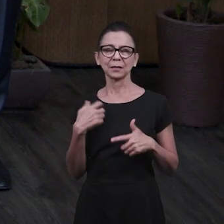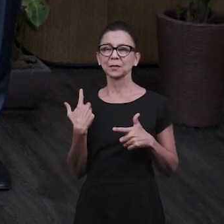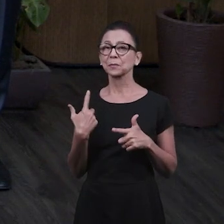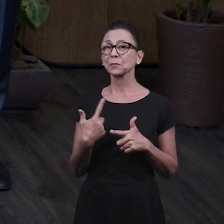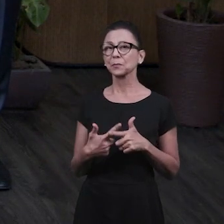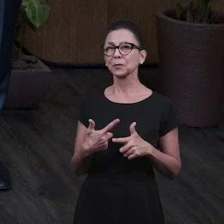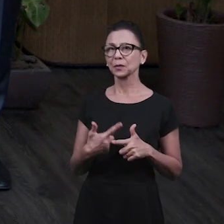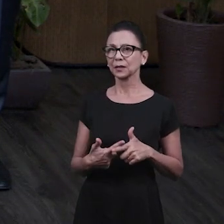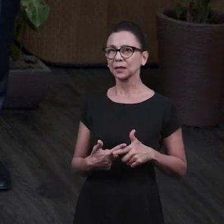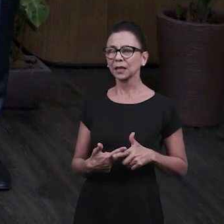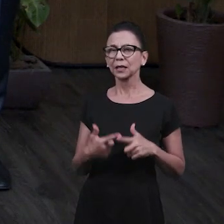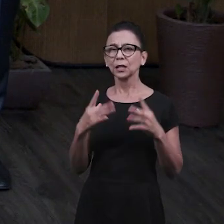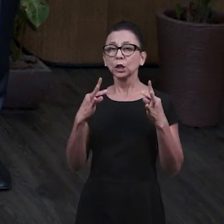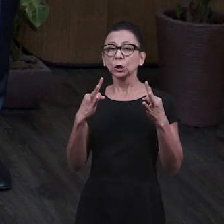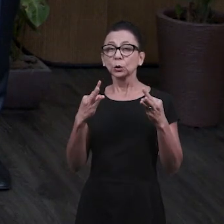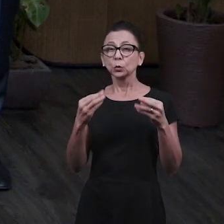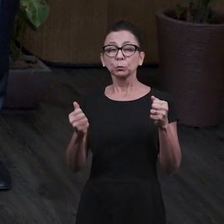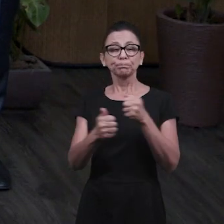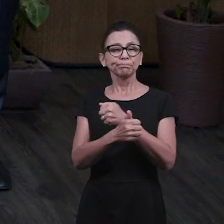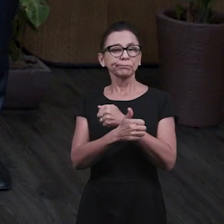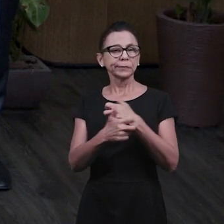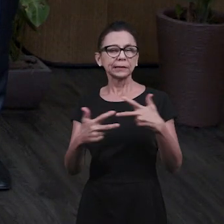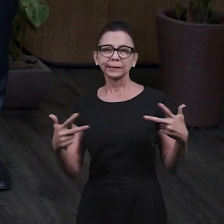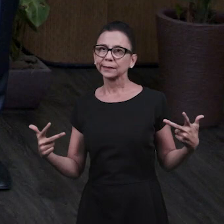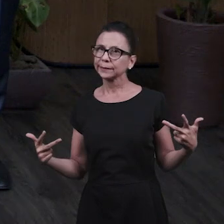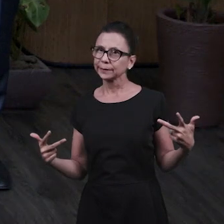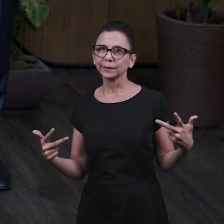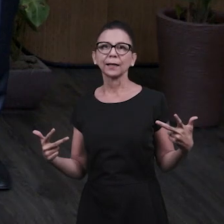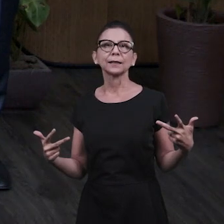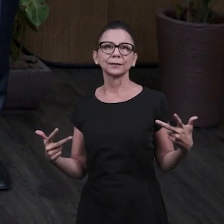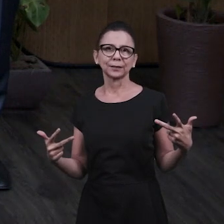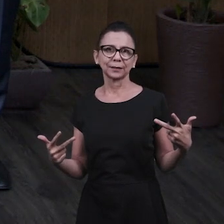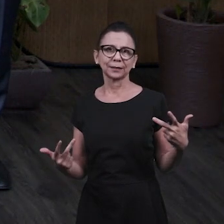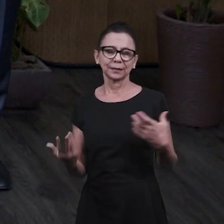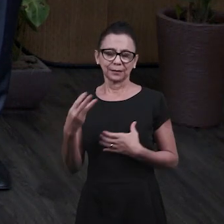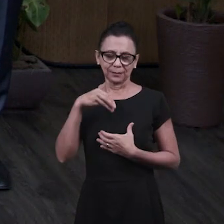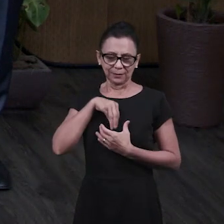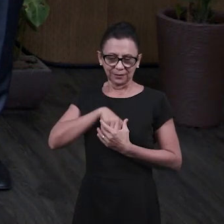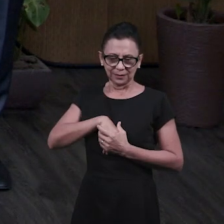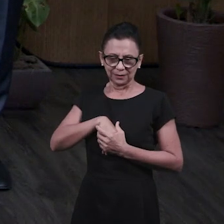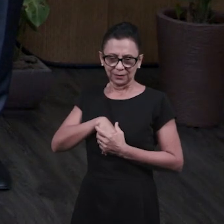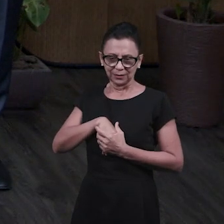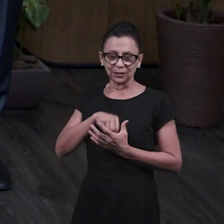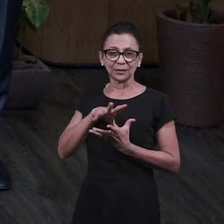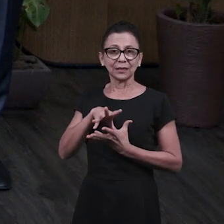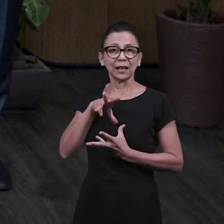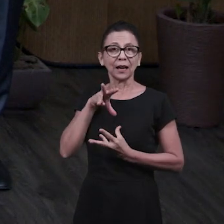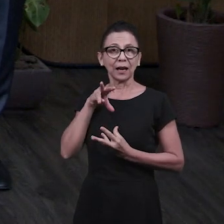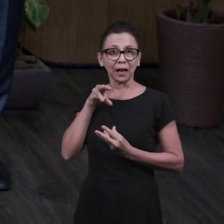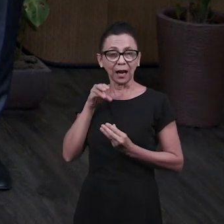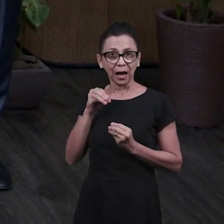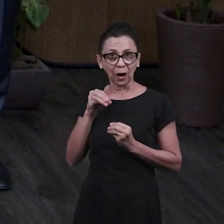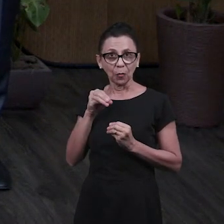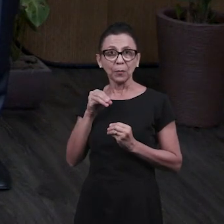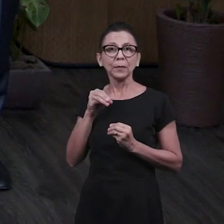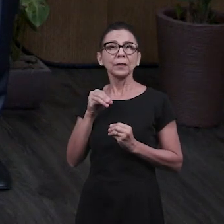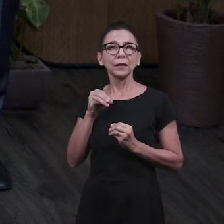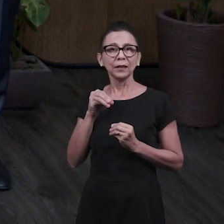elle satisfait, elle répond à tous les besoins intérieurs et extérieurs de